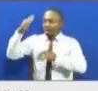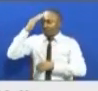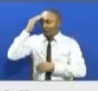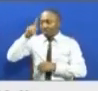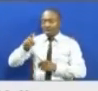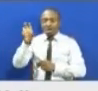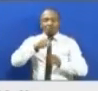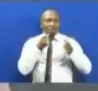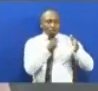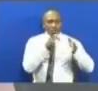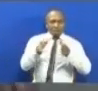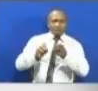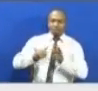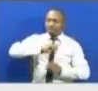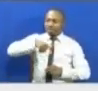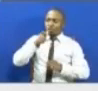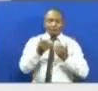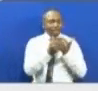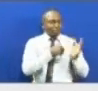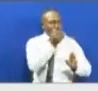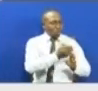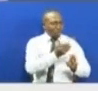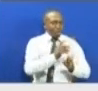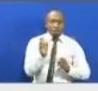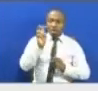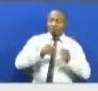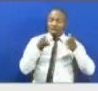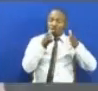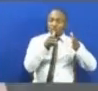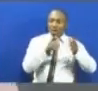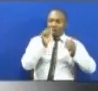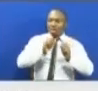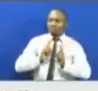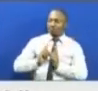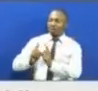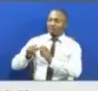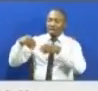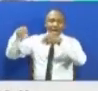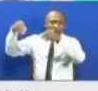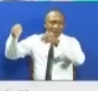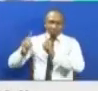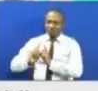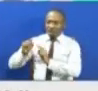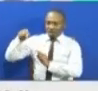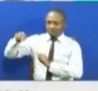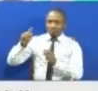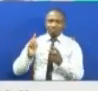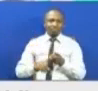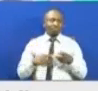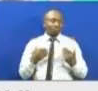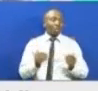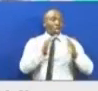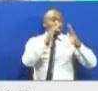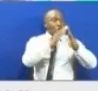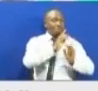sababu na sisi wananchi tumeshazoea kwamba unavyotaka chumba lazima uende kwa dalali. Na sisi tumeshazoea anataka chumba, kwa nini niende kwa dalali? Nyumba zilizopo kama